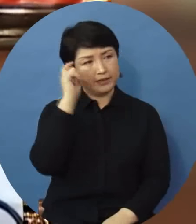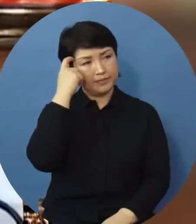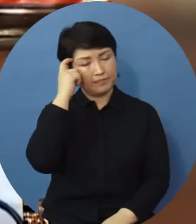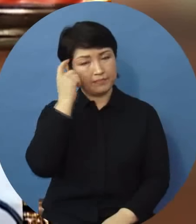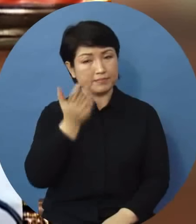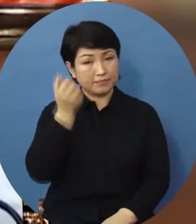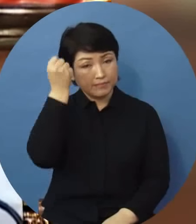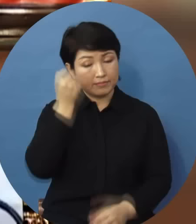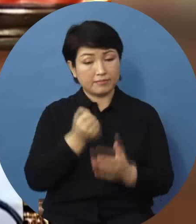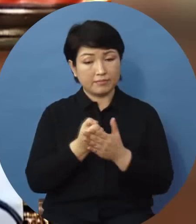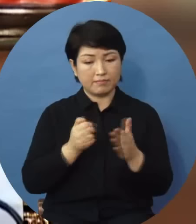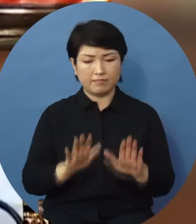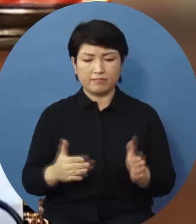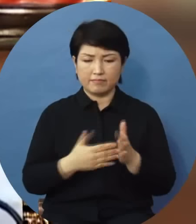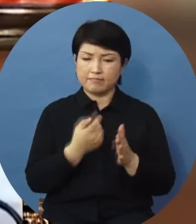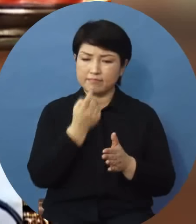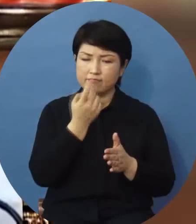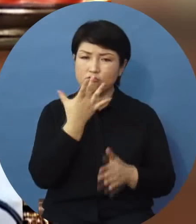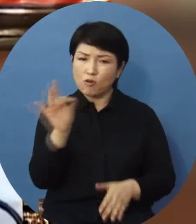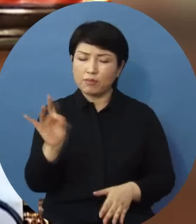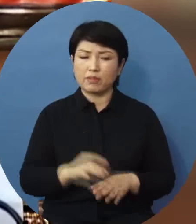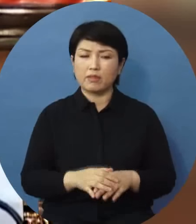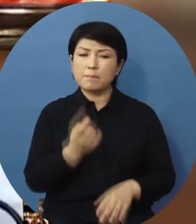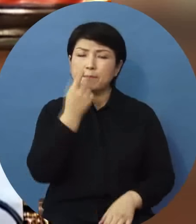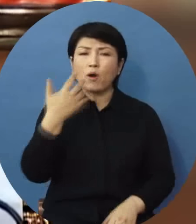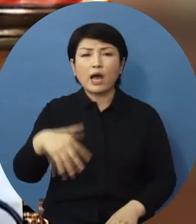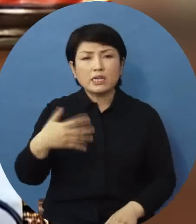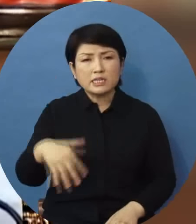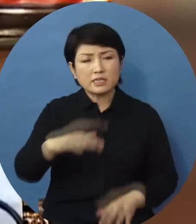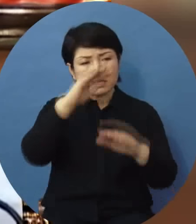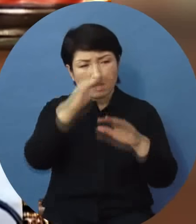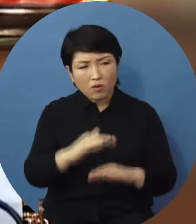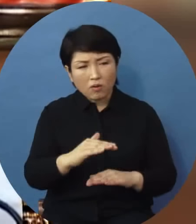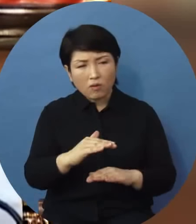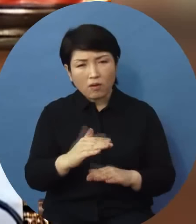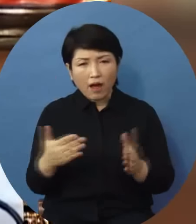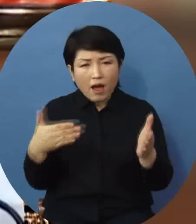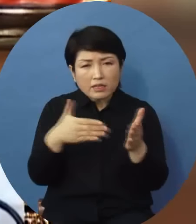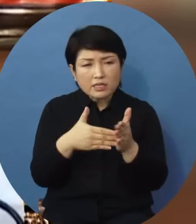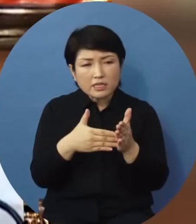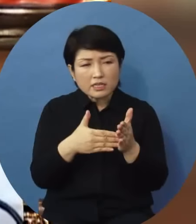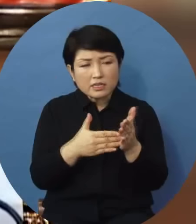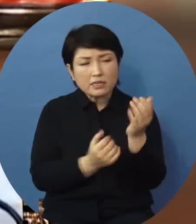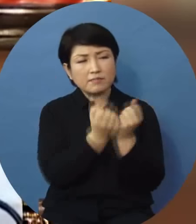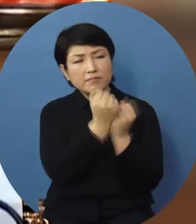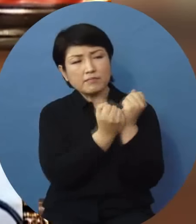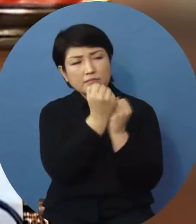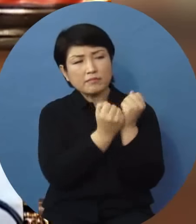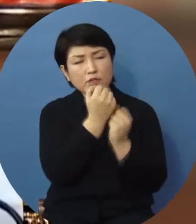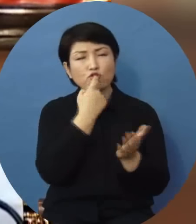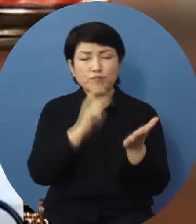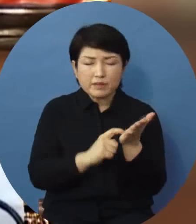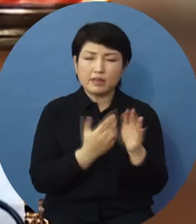되어 여태까지 배웠던 것은 물론 아직 배운 적이 없었던 것까지도 쉽게 설명해 낼